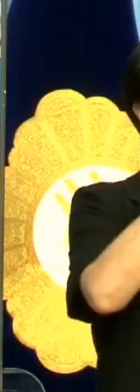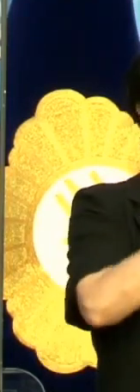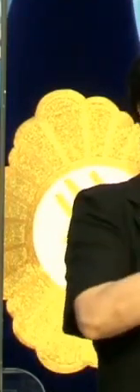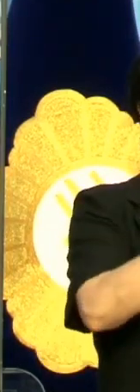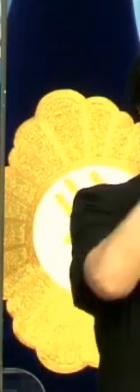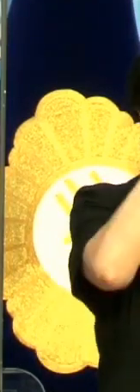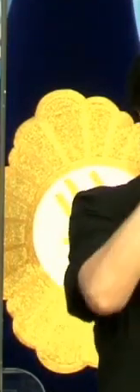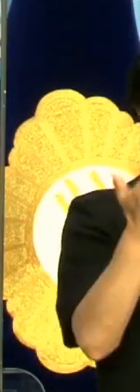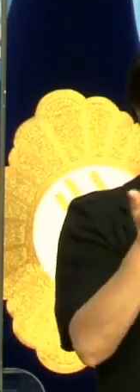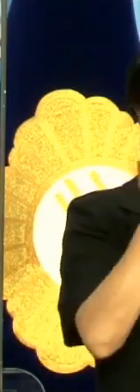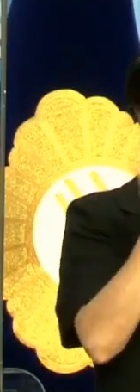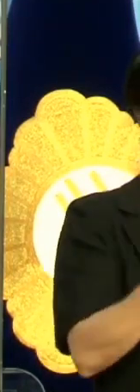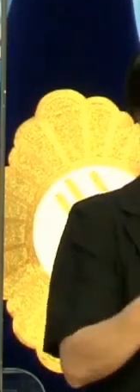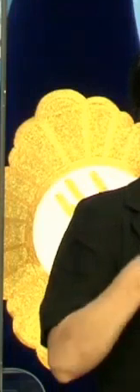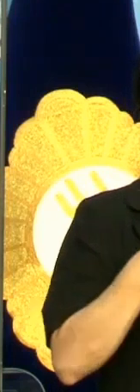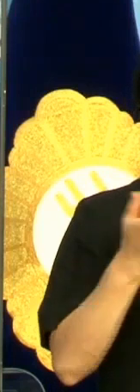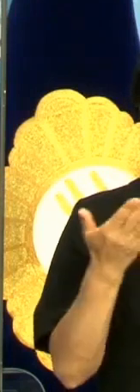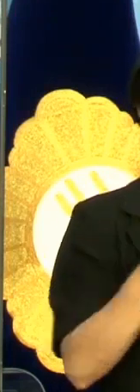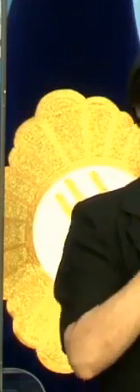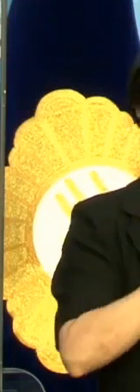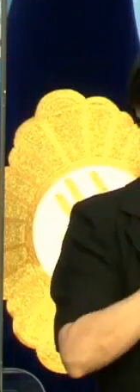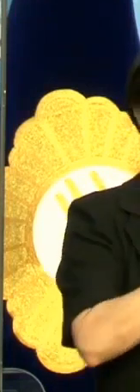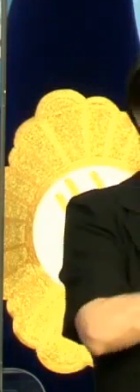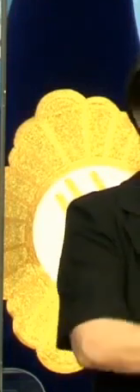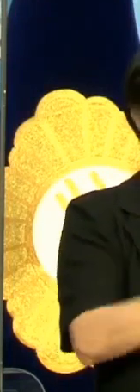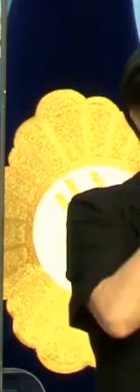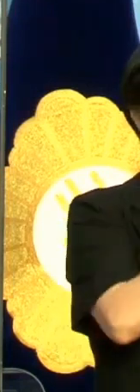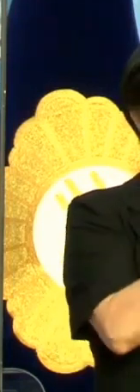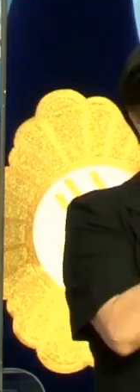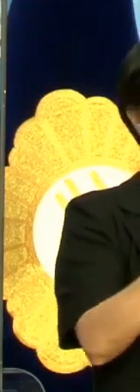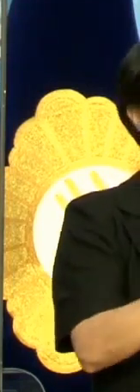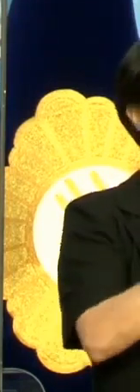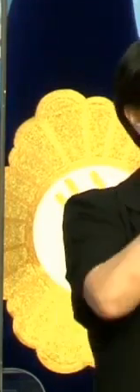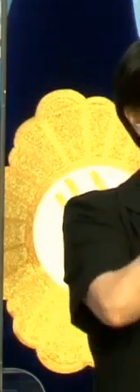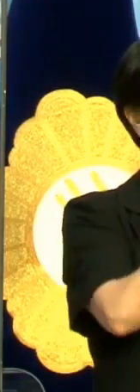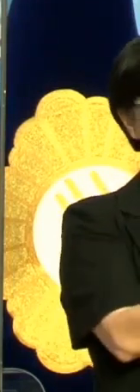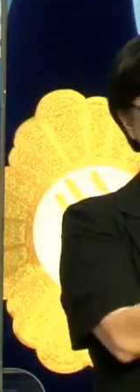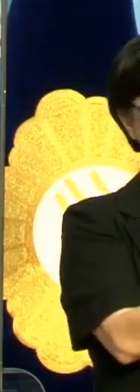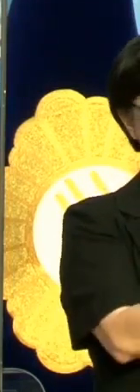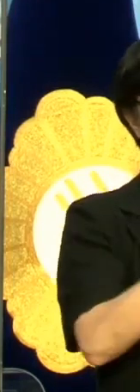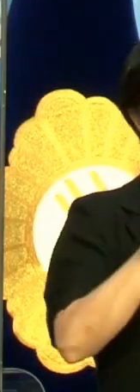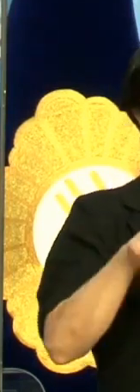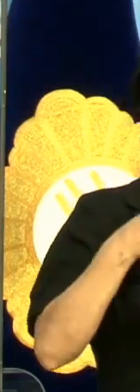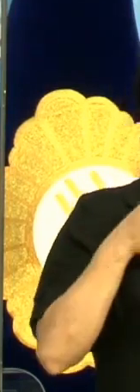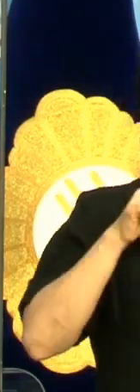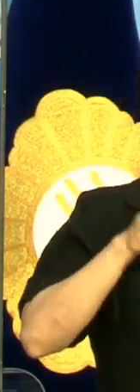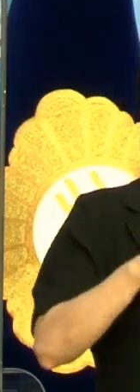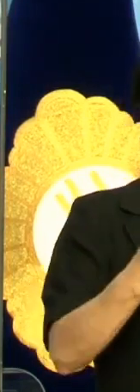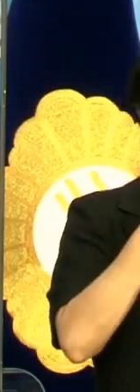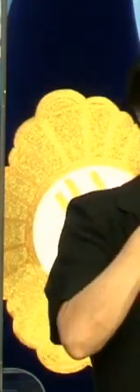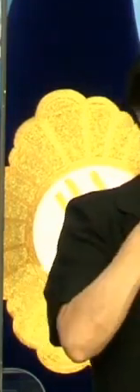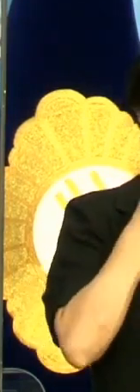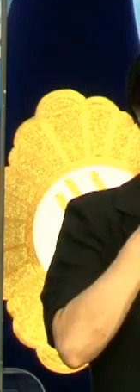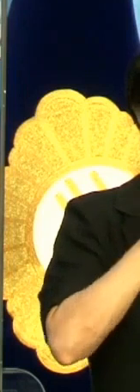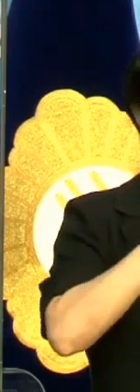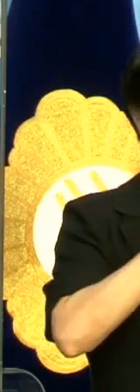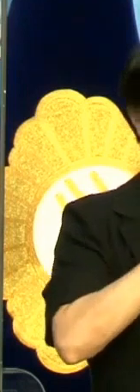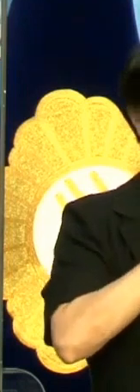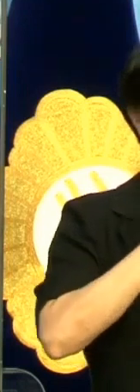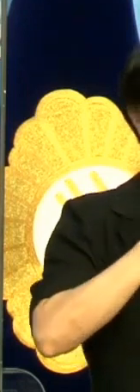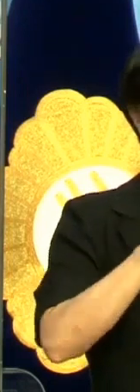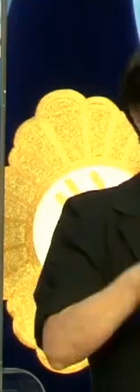경우 군 일에 주임이 복무에 관한 기본법 시행령 제 12조 현역병 등의 건강보험 요양에 관한 훈령